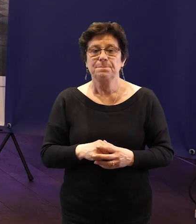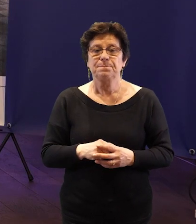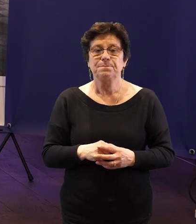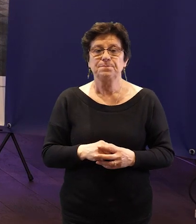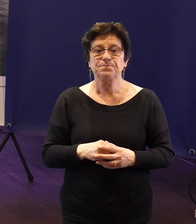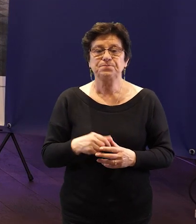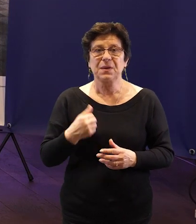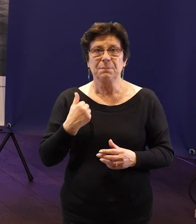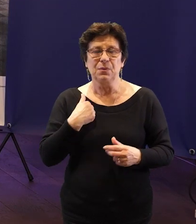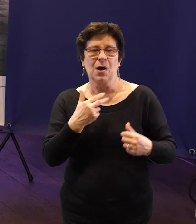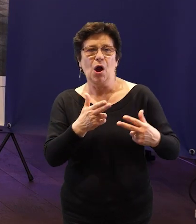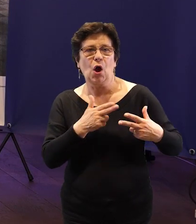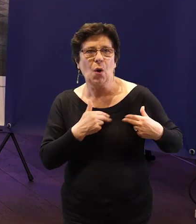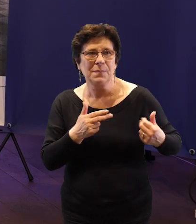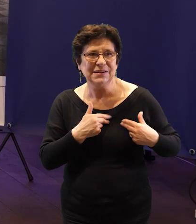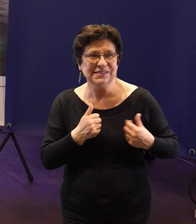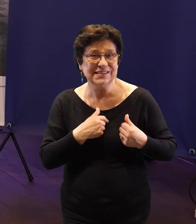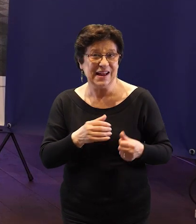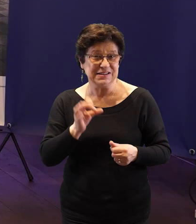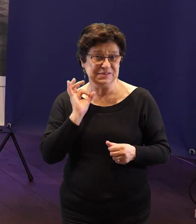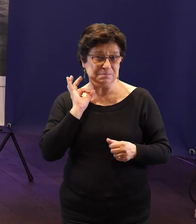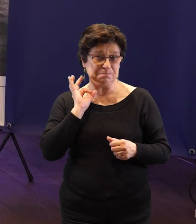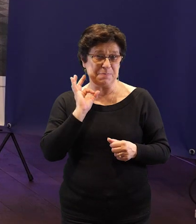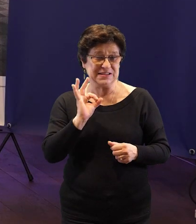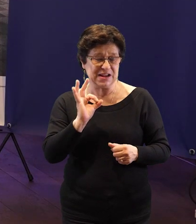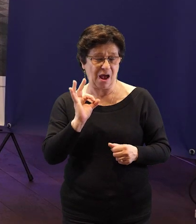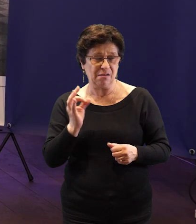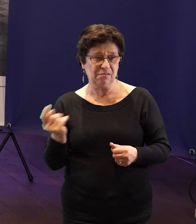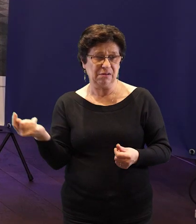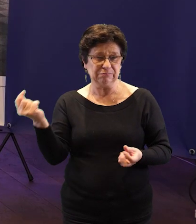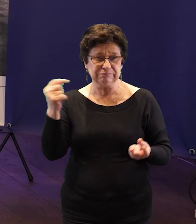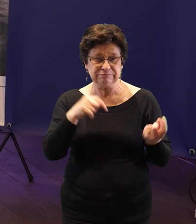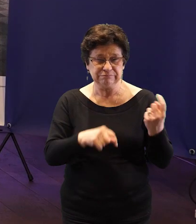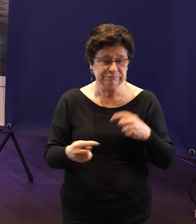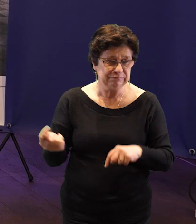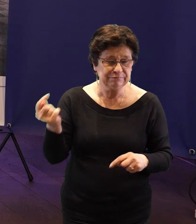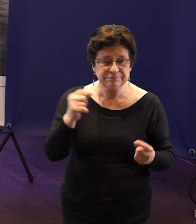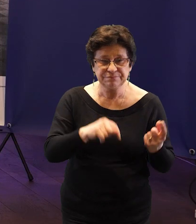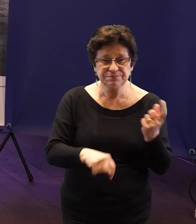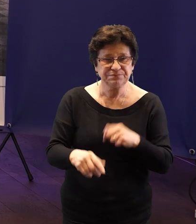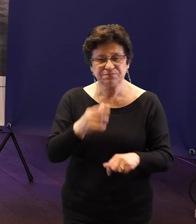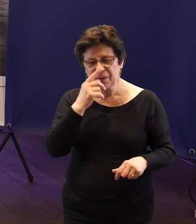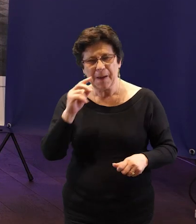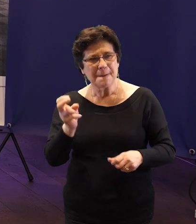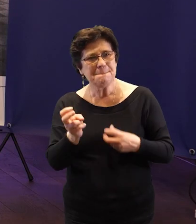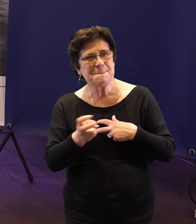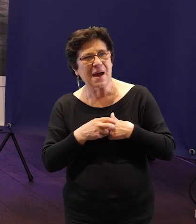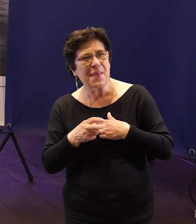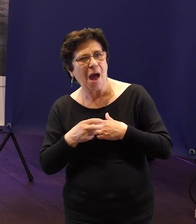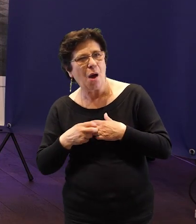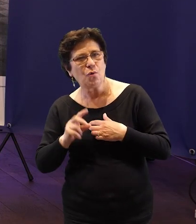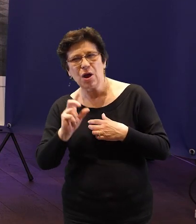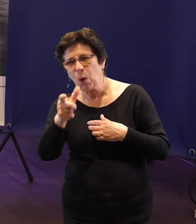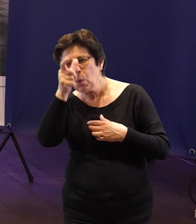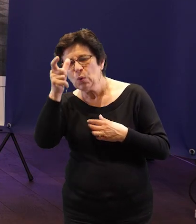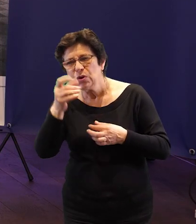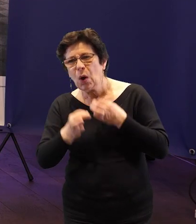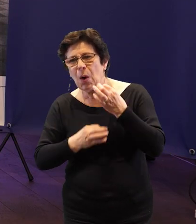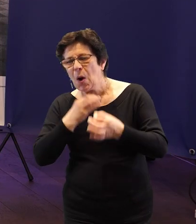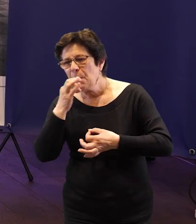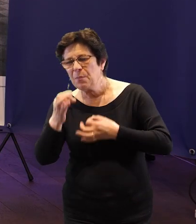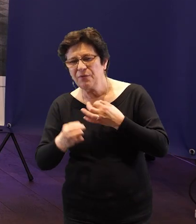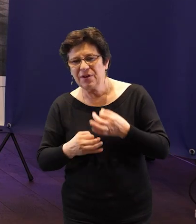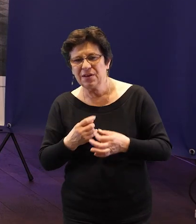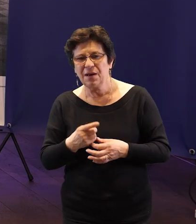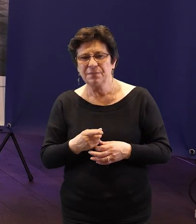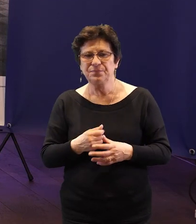potem komisje specjalne w Stanach Zjednoczonych, siły powietrzne miały swoje programy, które badały te doniesienia, traktowały je jak